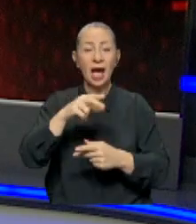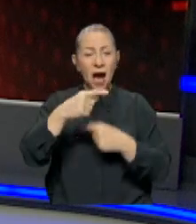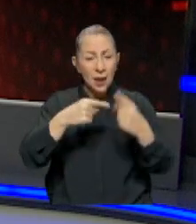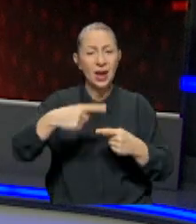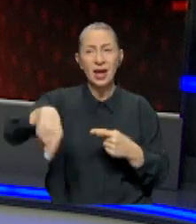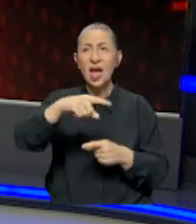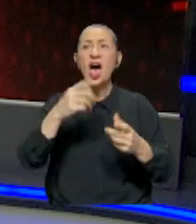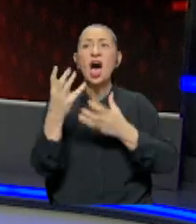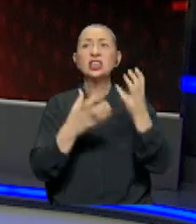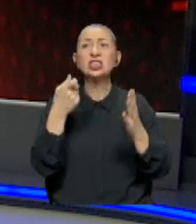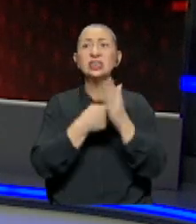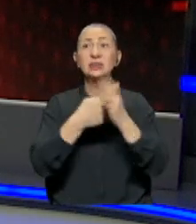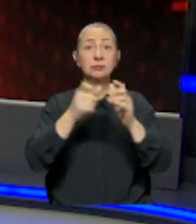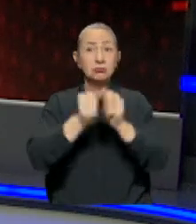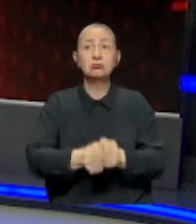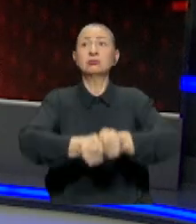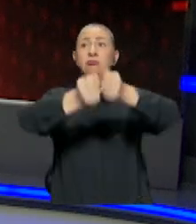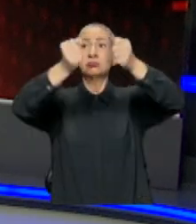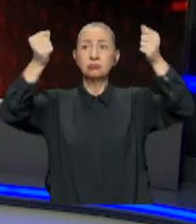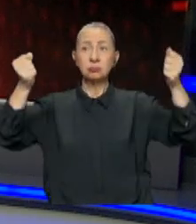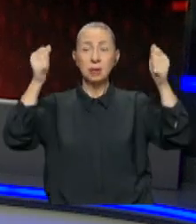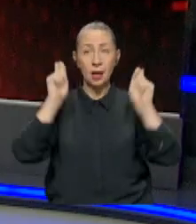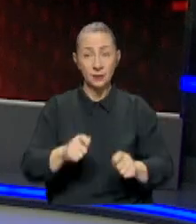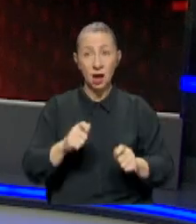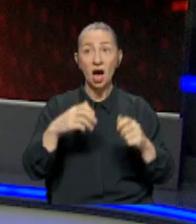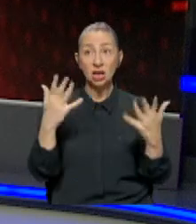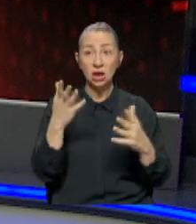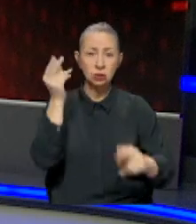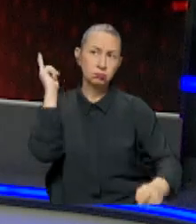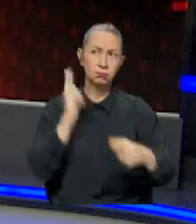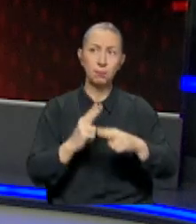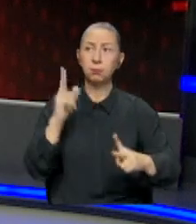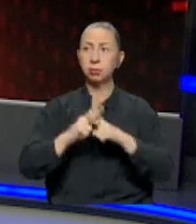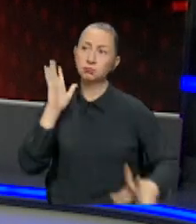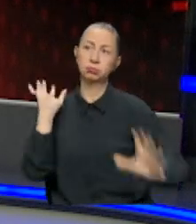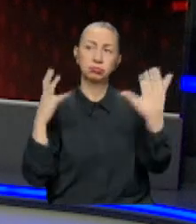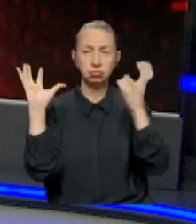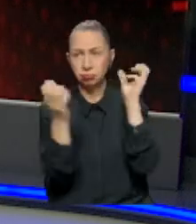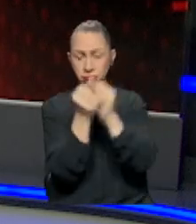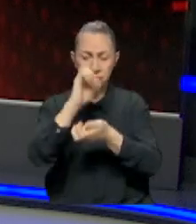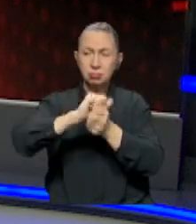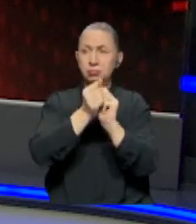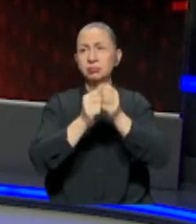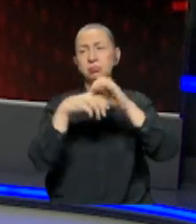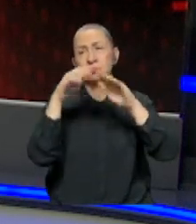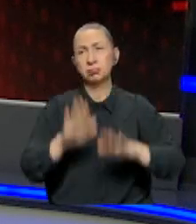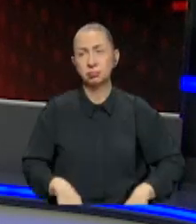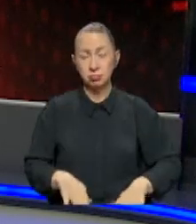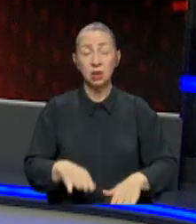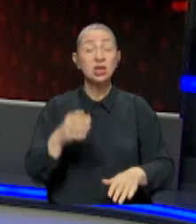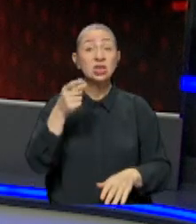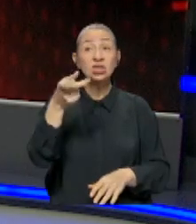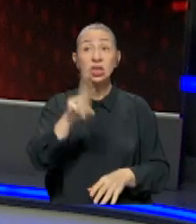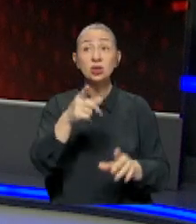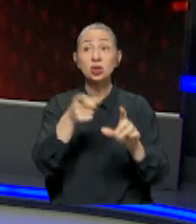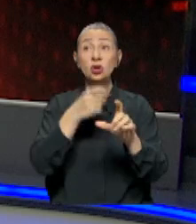yakınları Ateş'in isminin yazılı olduğu pankartlar açtı. Ancak kısa süre içinde polis müdahale etti, pankartları indirtti.